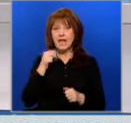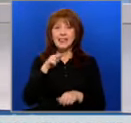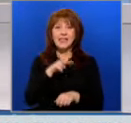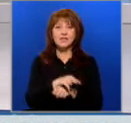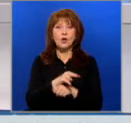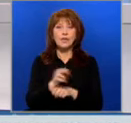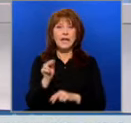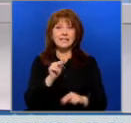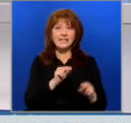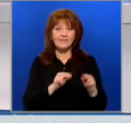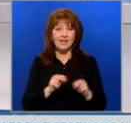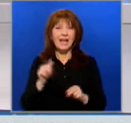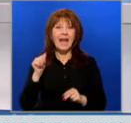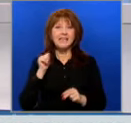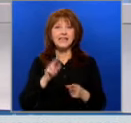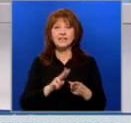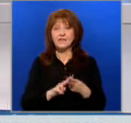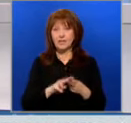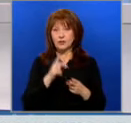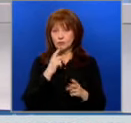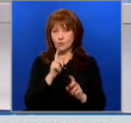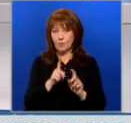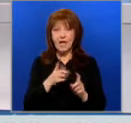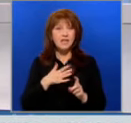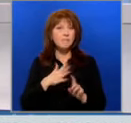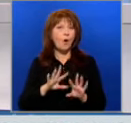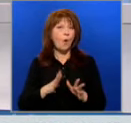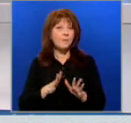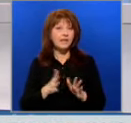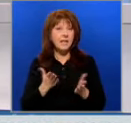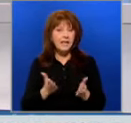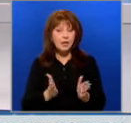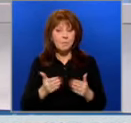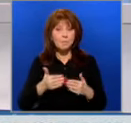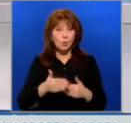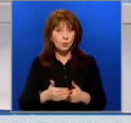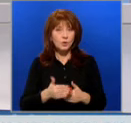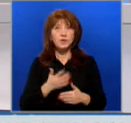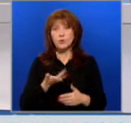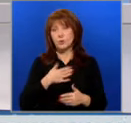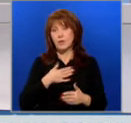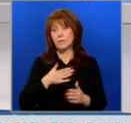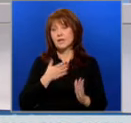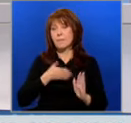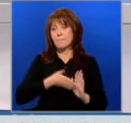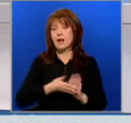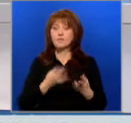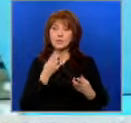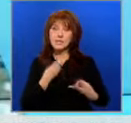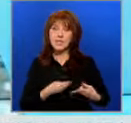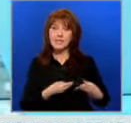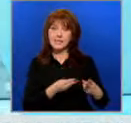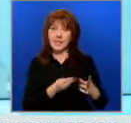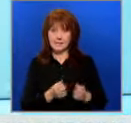надзорния съвет на рафинерията Александър Величков коментира, че има определени квоти продукти, които имат право да бъдат